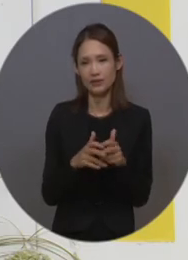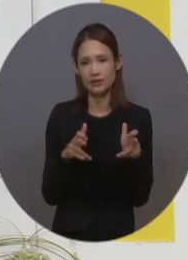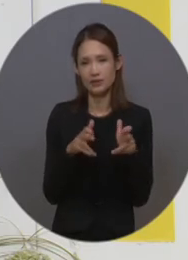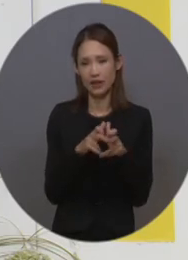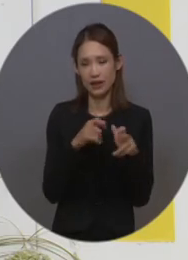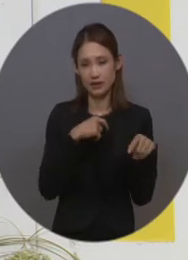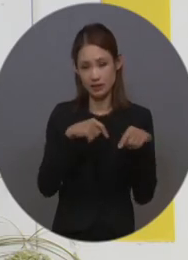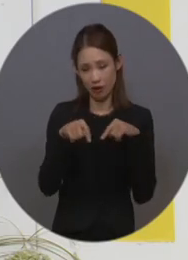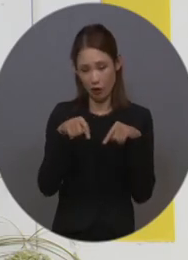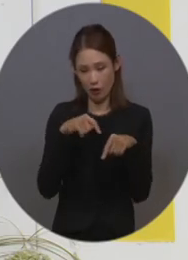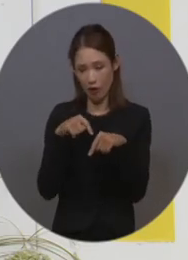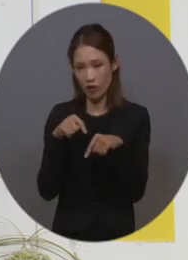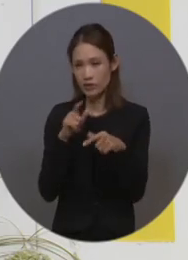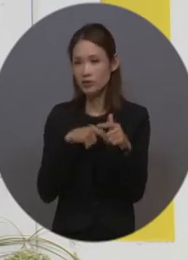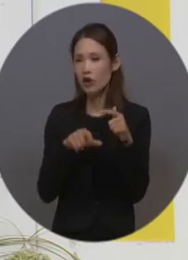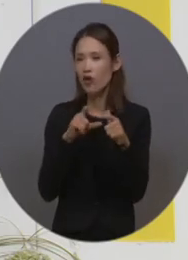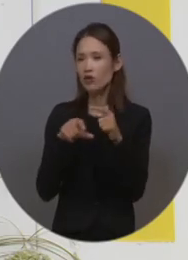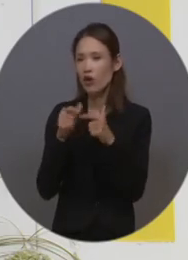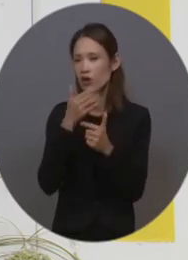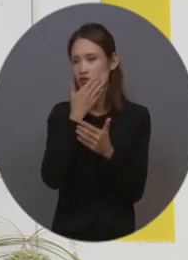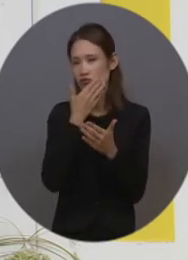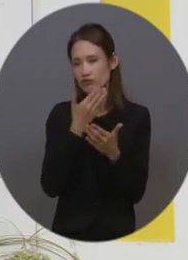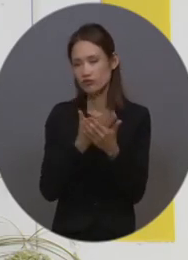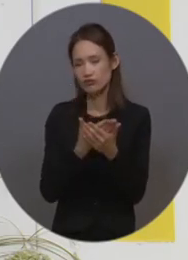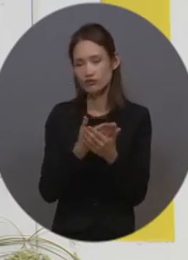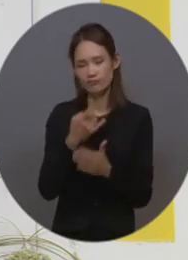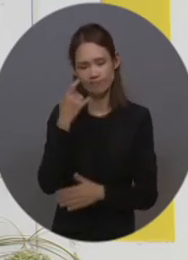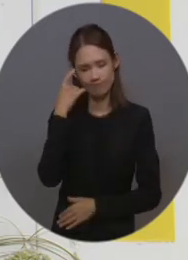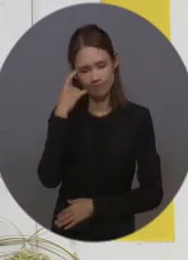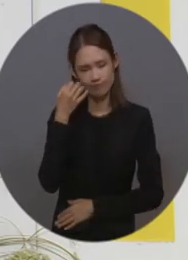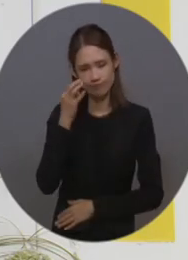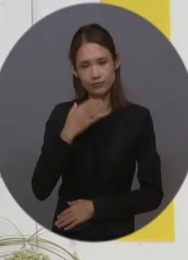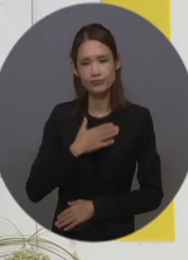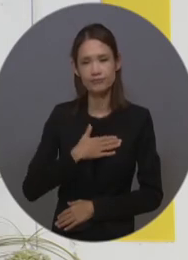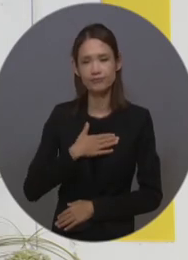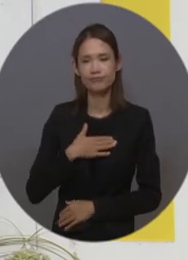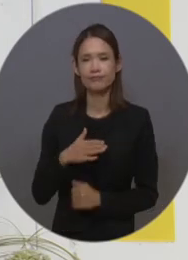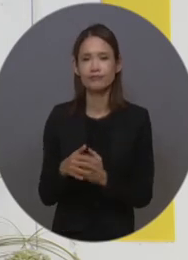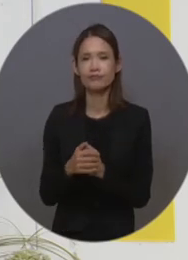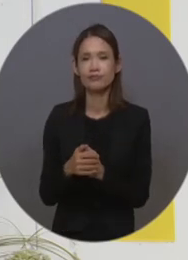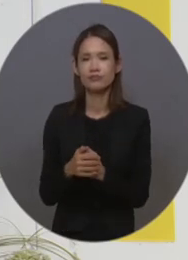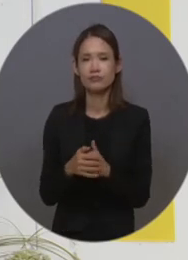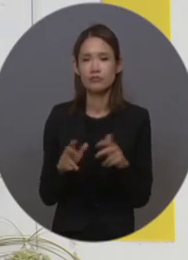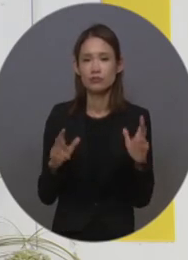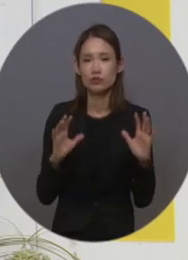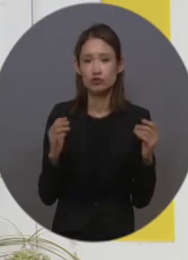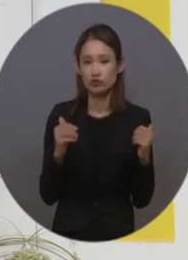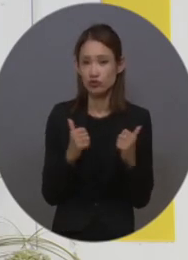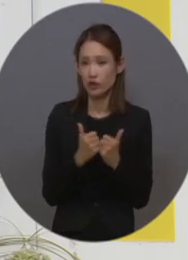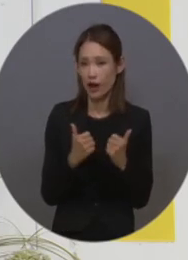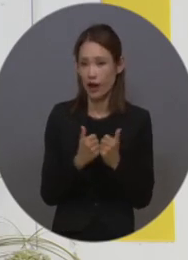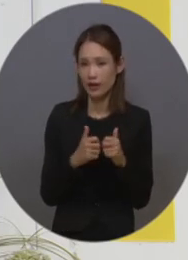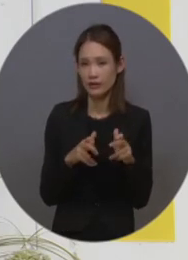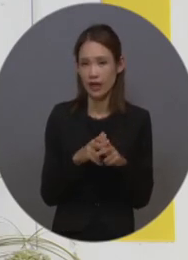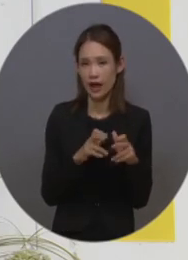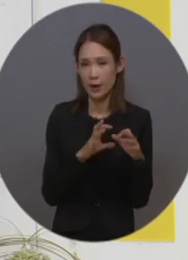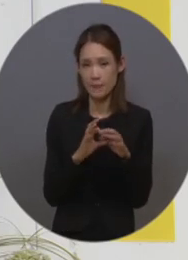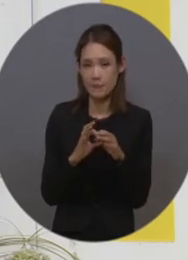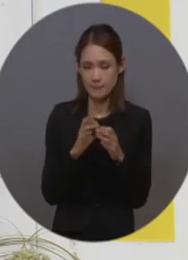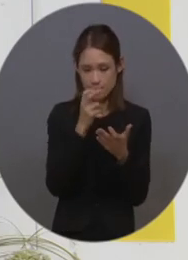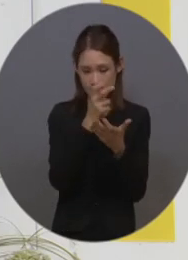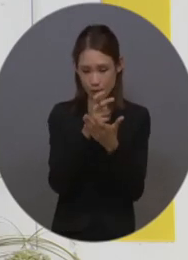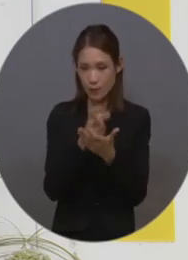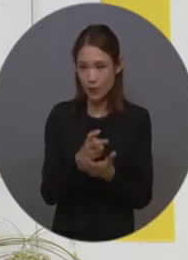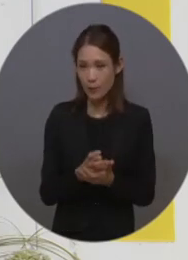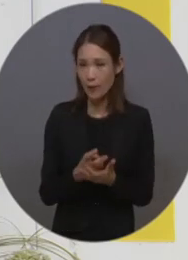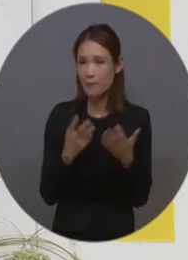더 이제 장애인 정책이 중요하다는 거를 느끼게 됐죠. 네. 뭐 지금 국회에도 장애인 관련 뭐 법들이 뭐